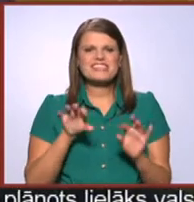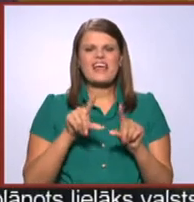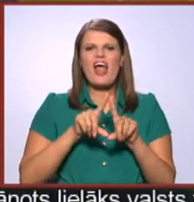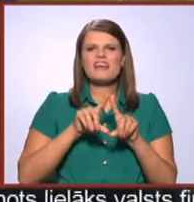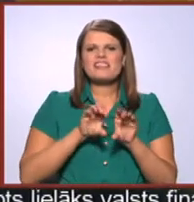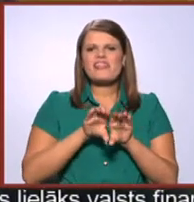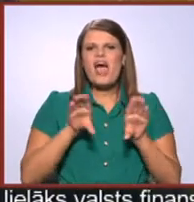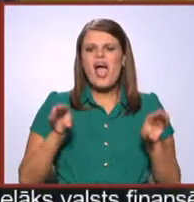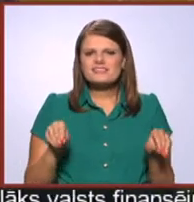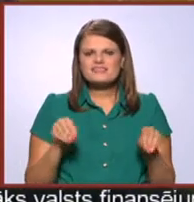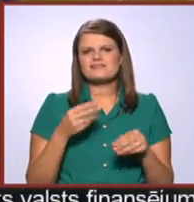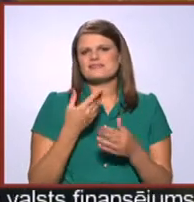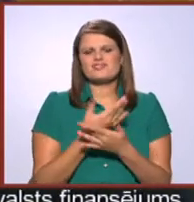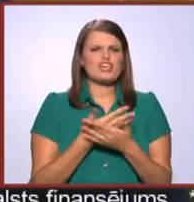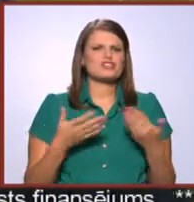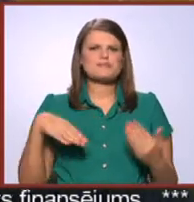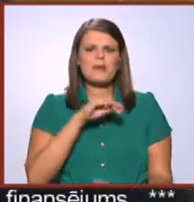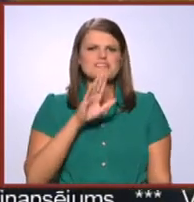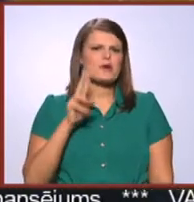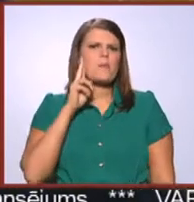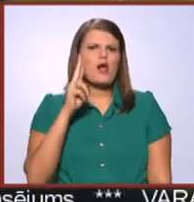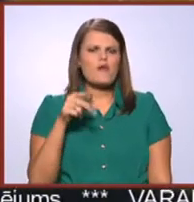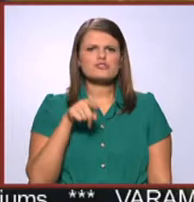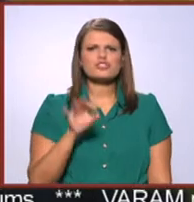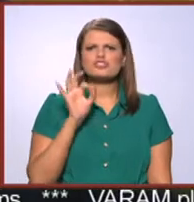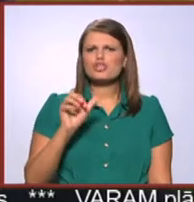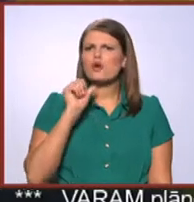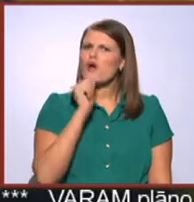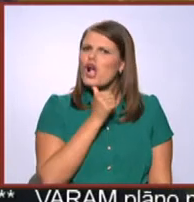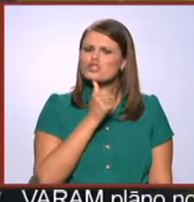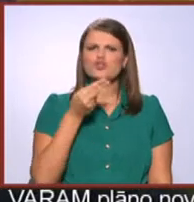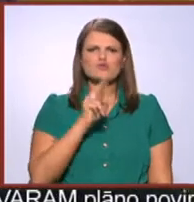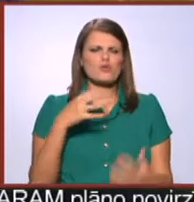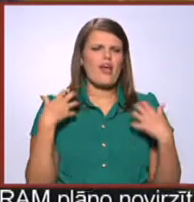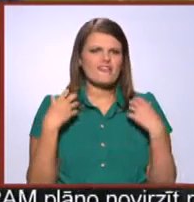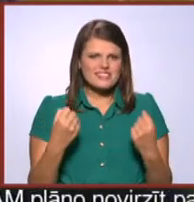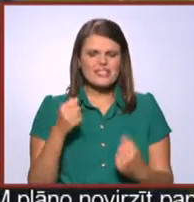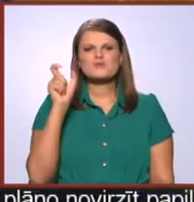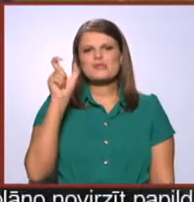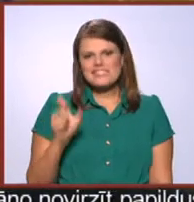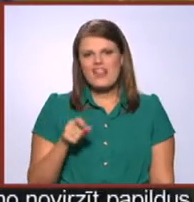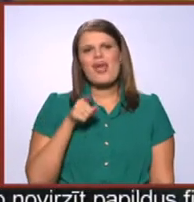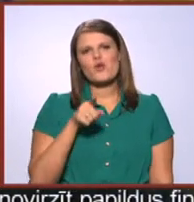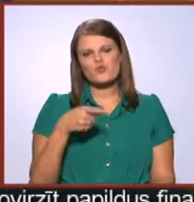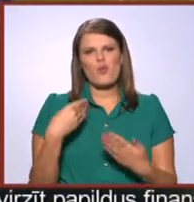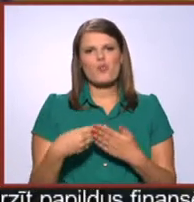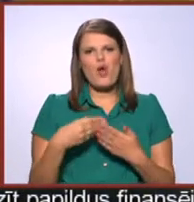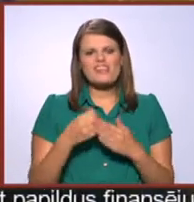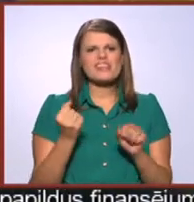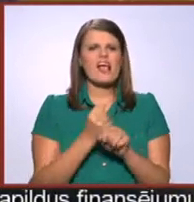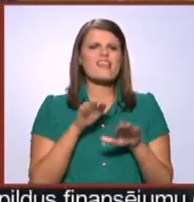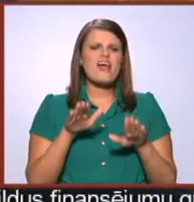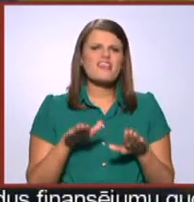kurām, var teikt, ir, mēs varam galvot, ka viņas ir tiešām garšīgas un veselīgas. Un, protams, cilvēki to novērtē, gan šo te